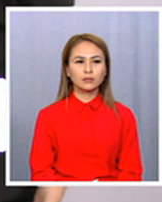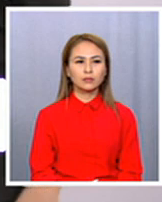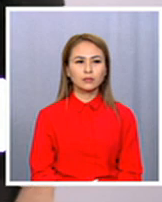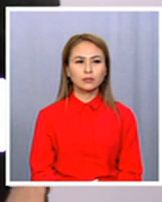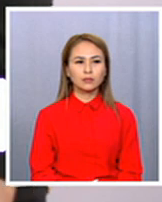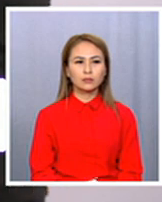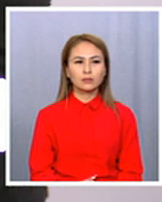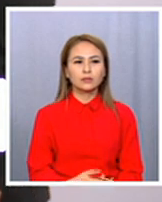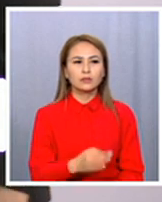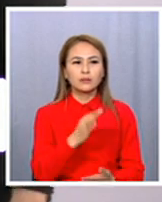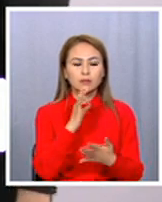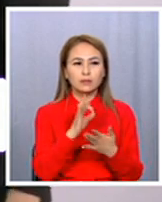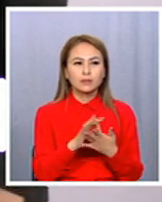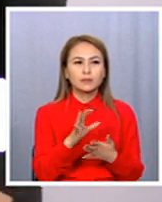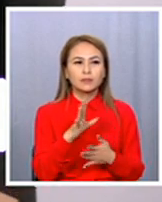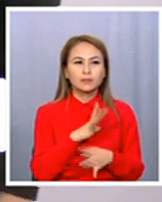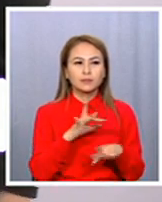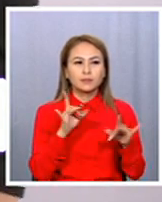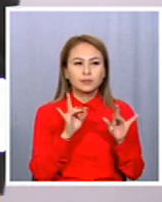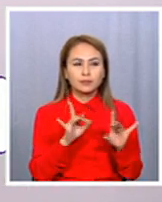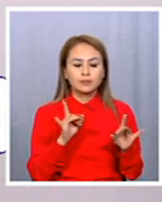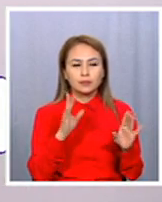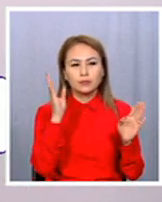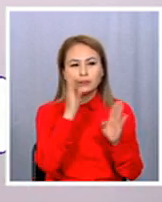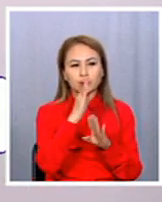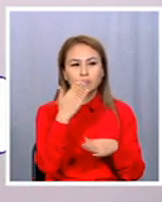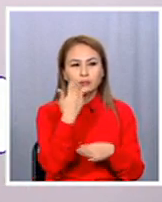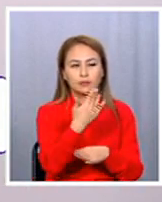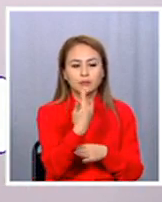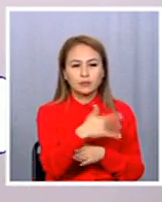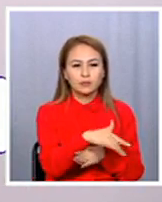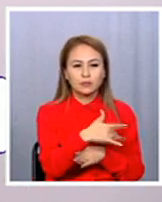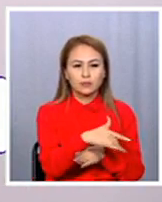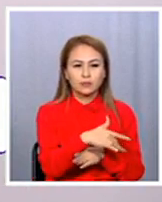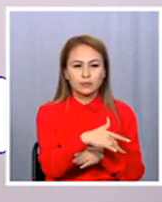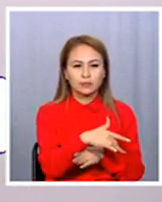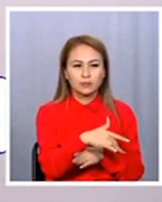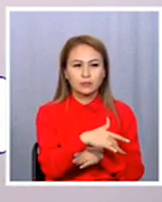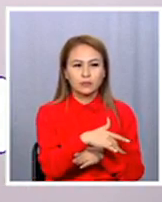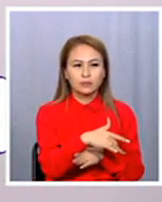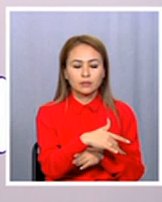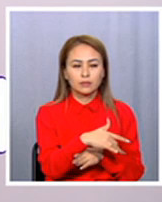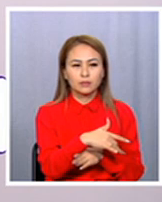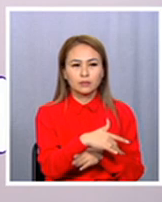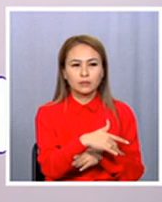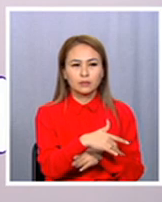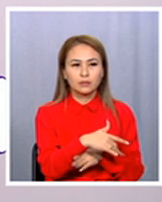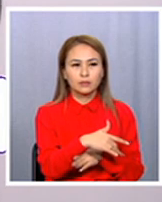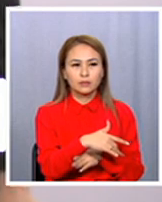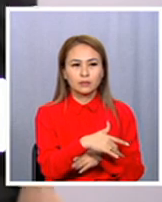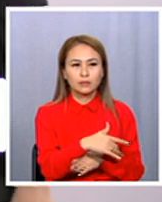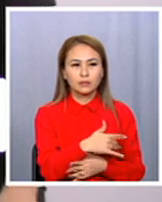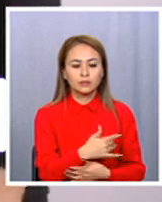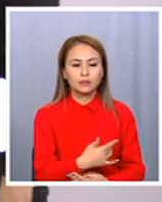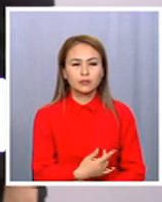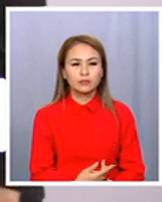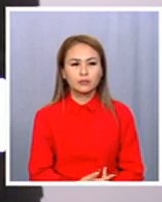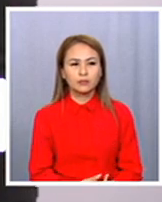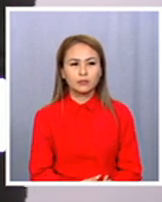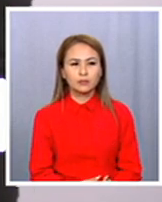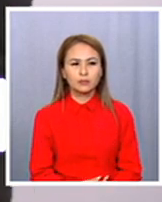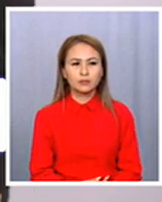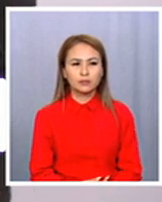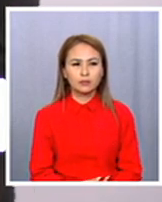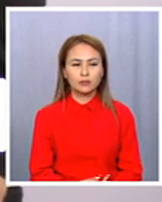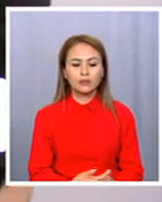Жауабы жаңа ғана атап өткенімізде табиғи экожүйе, яғни табиғи күштердің әсерінен пайда болатын экожүйені жатқызамыз,